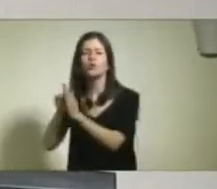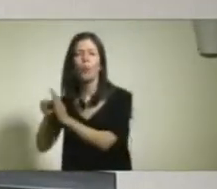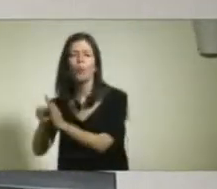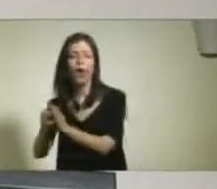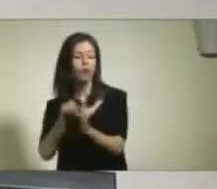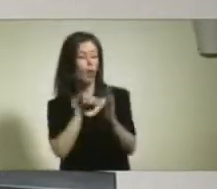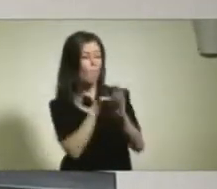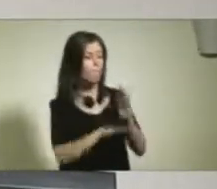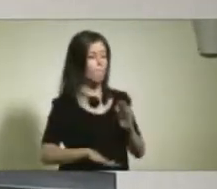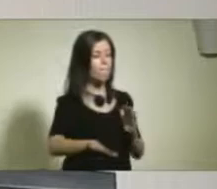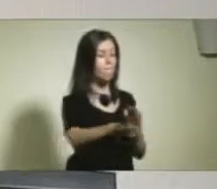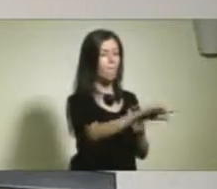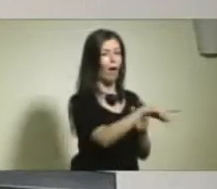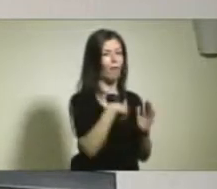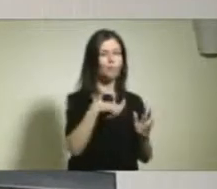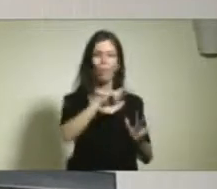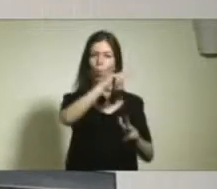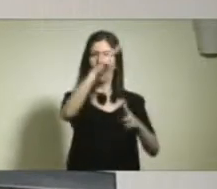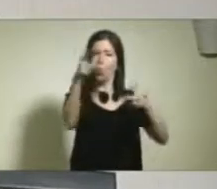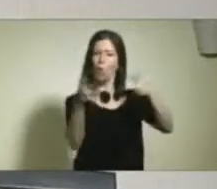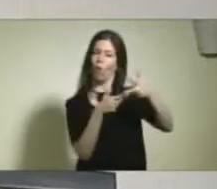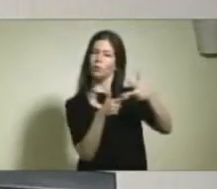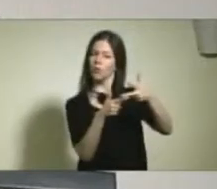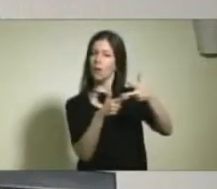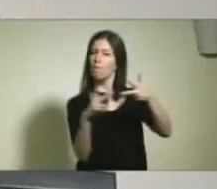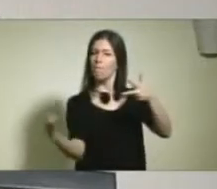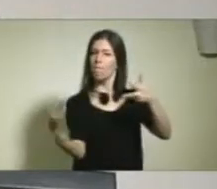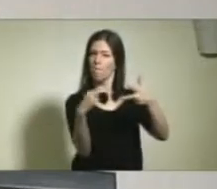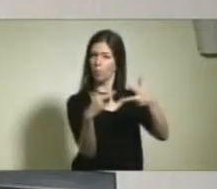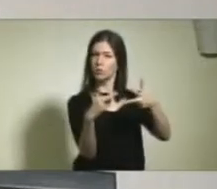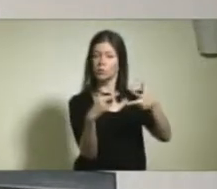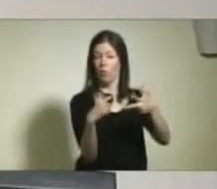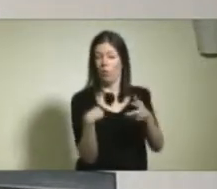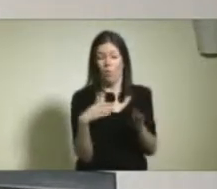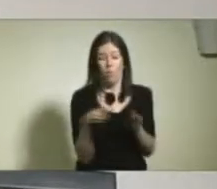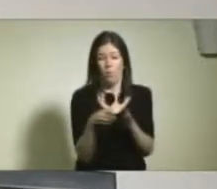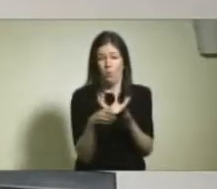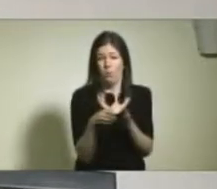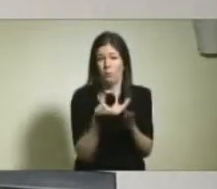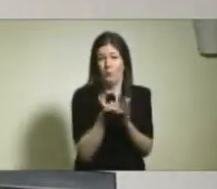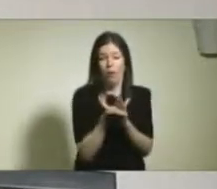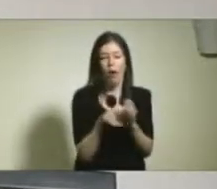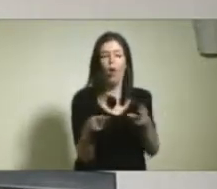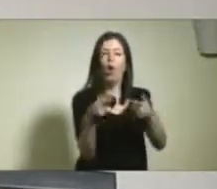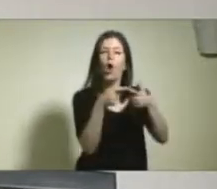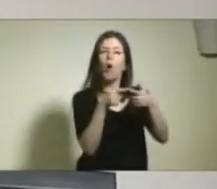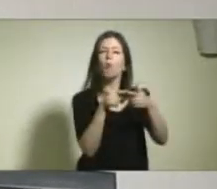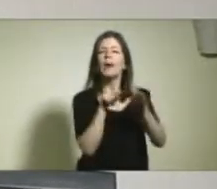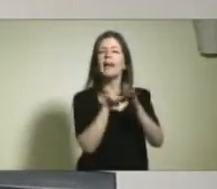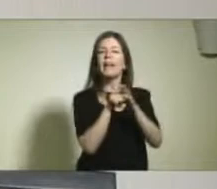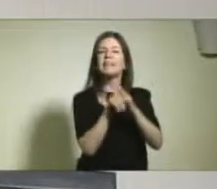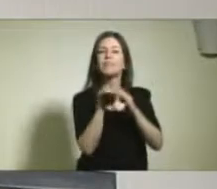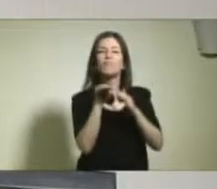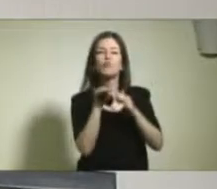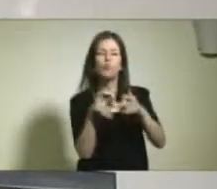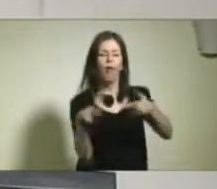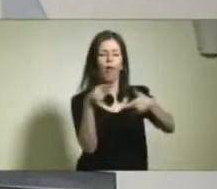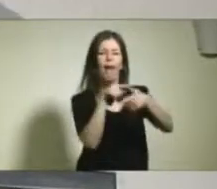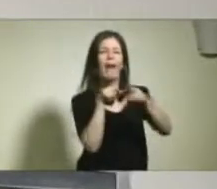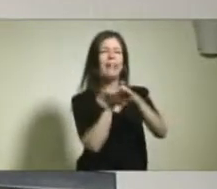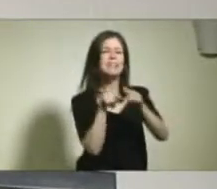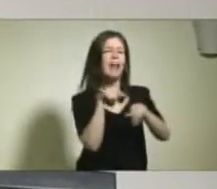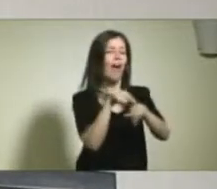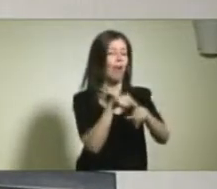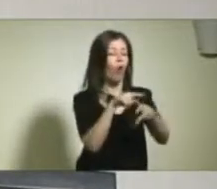banques, bien qu'on soit une très petite banque, hein, derrière le Crédit Mutuel et le Crédit Agricole, qui sont quand même des très grosses banques